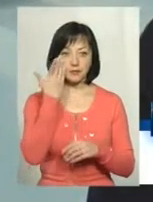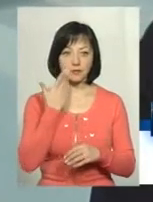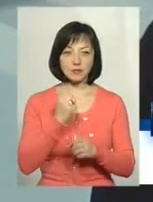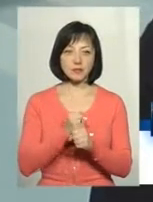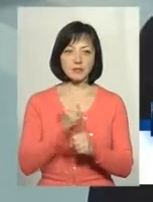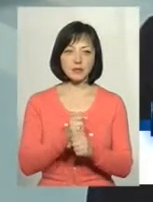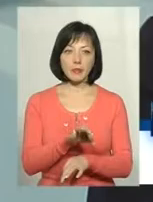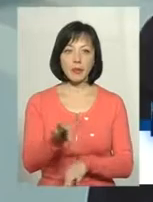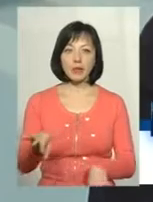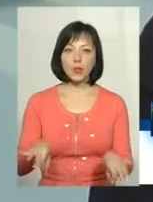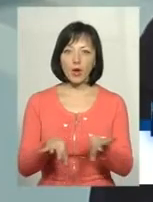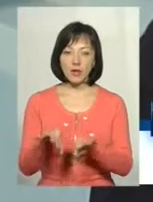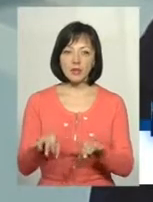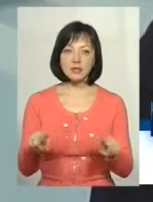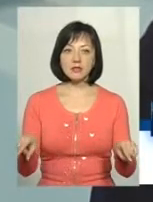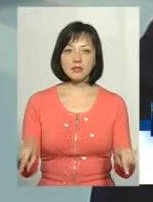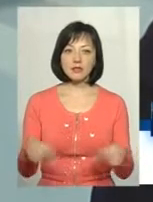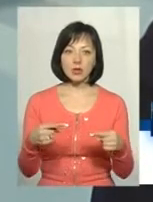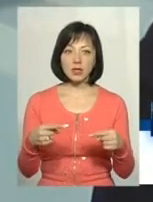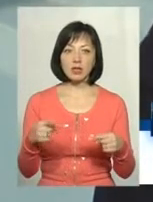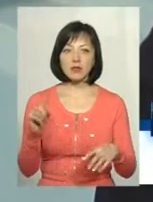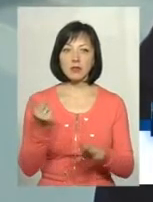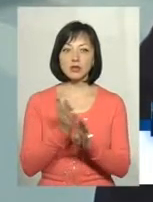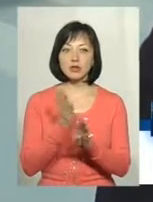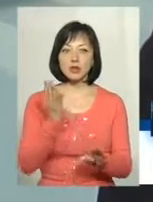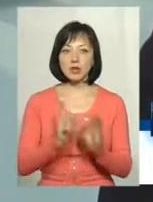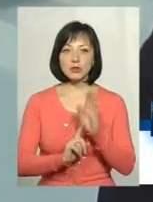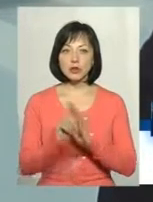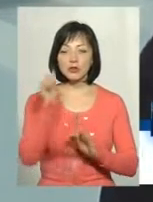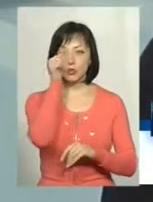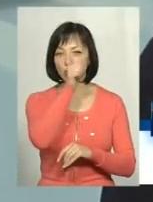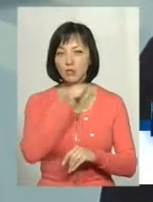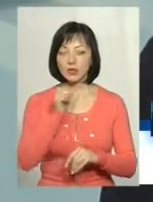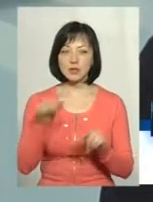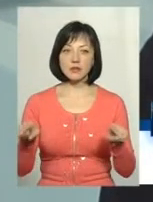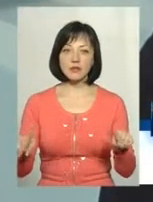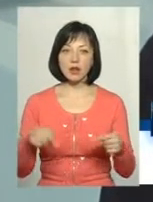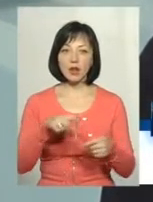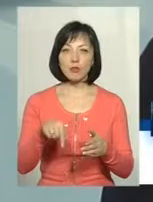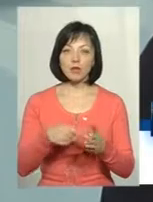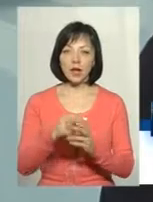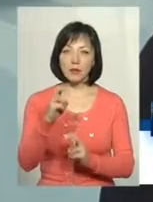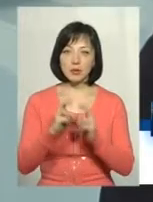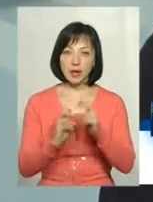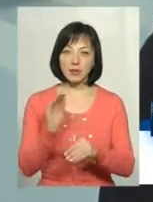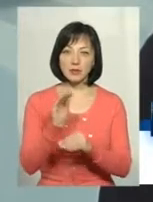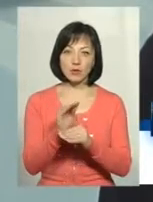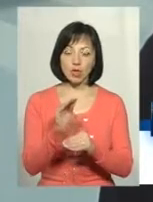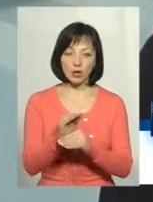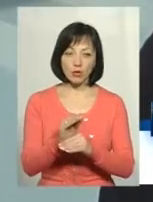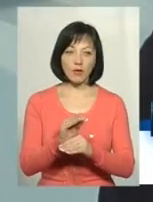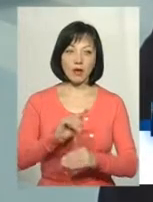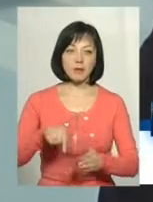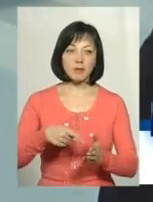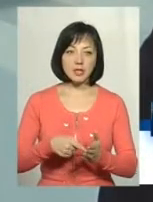розробили проекти, створили насамперед, на початку року ми створили також комунальні підприємство додаткове, тому що